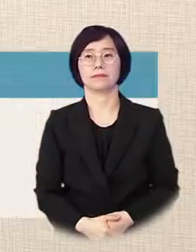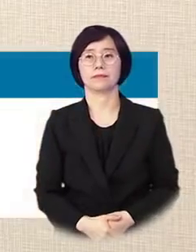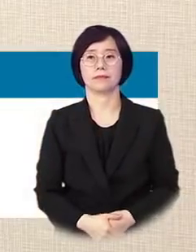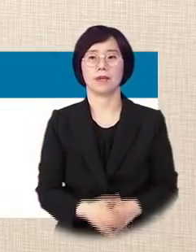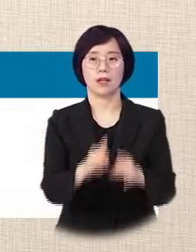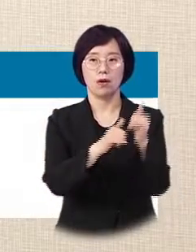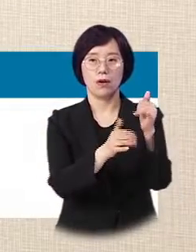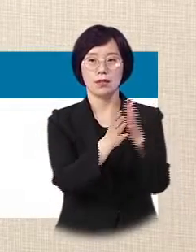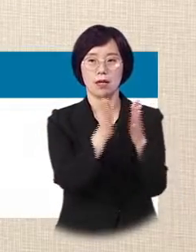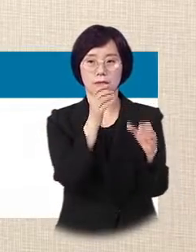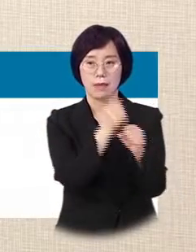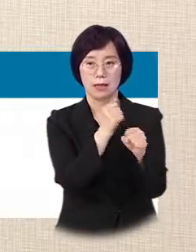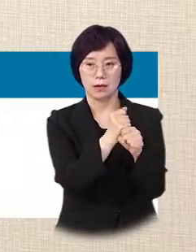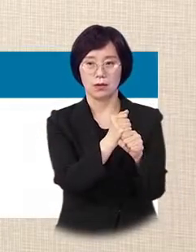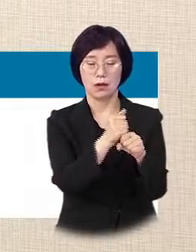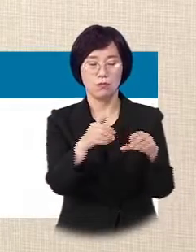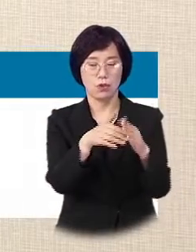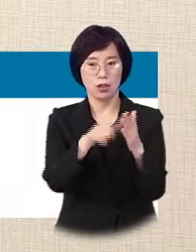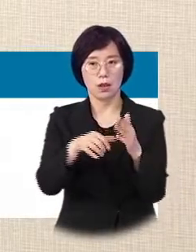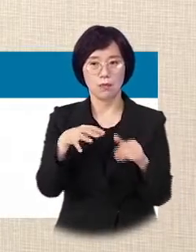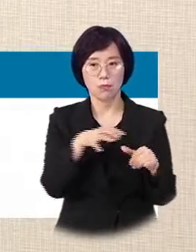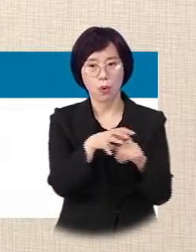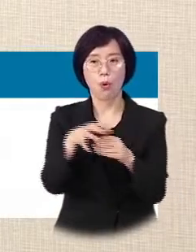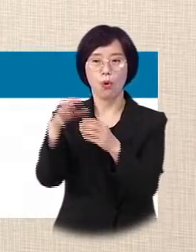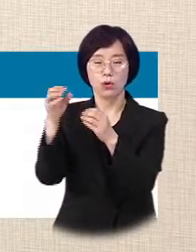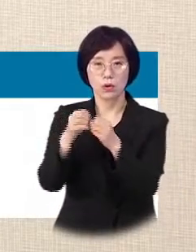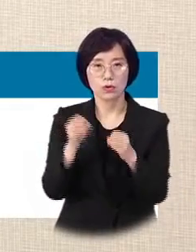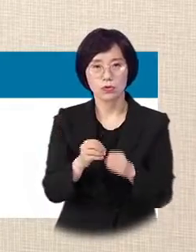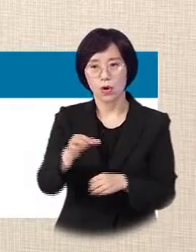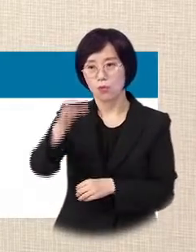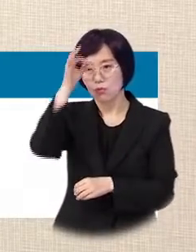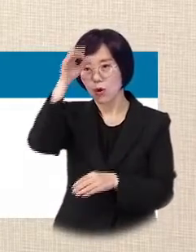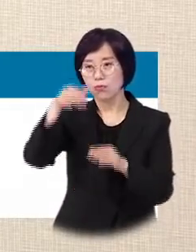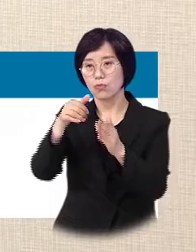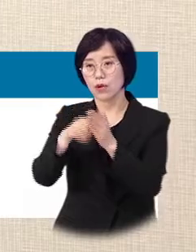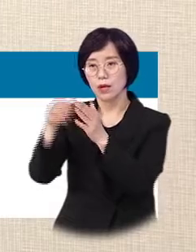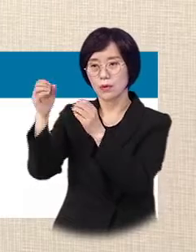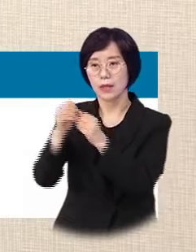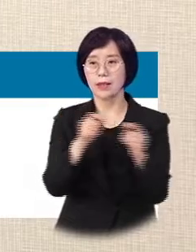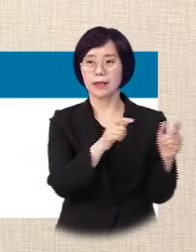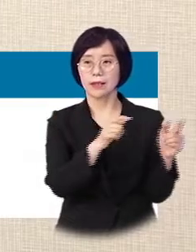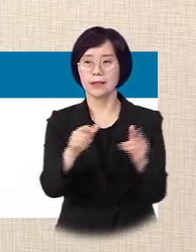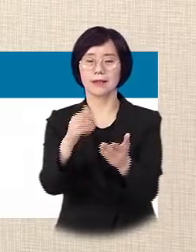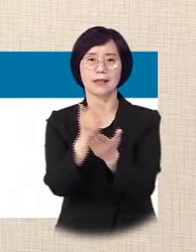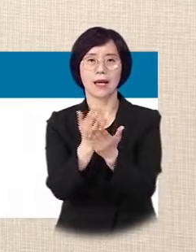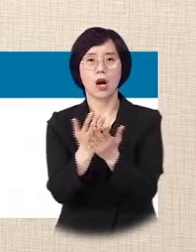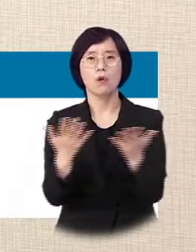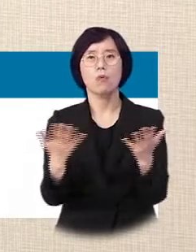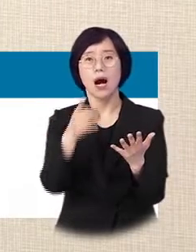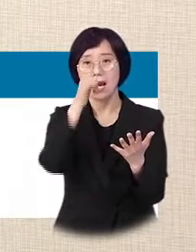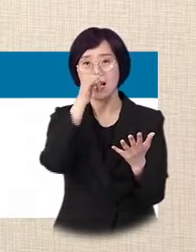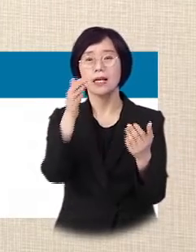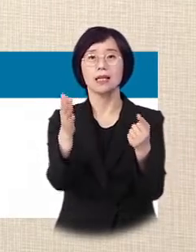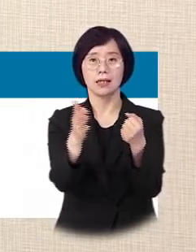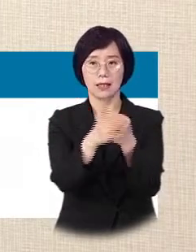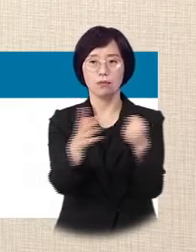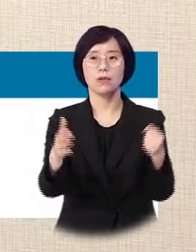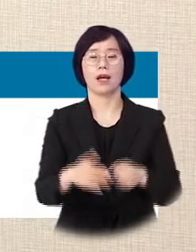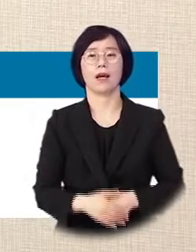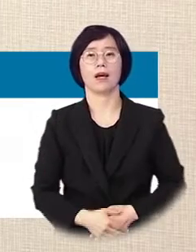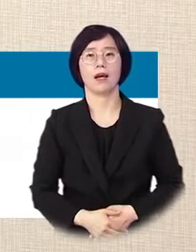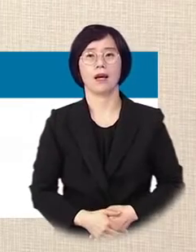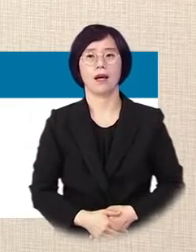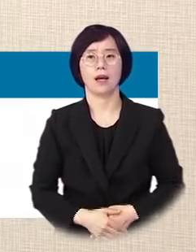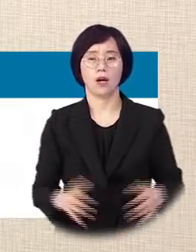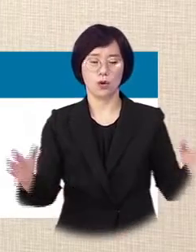4편 3 부터 포함해서 문화재 보존 정성 그 다음에 제가 또 무형문화제 전성기는 다양한 은 모두 있기 때문에